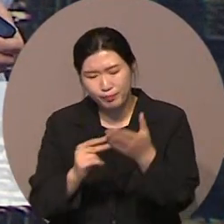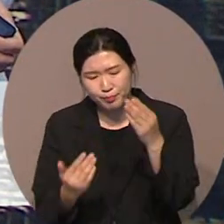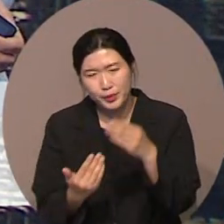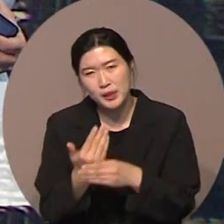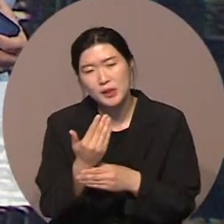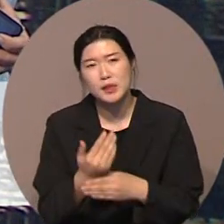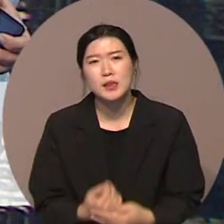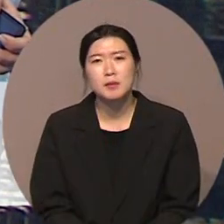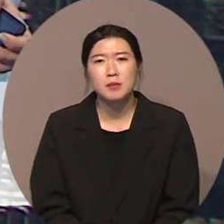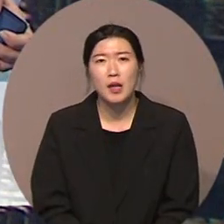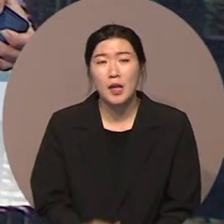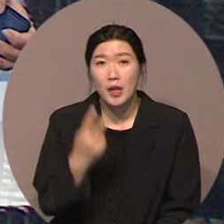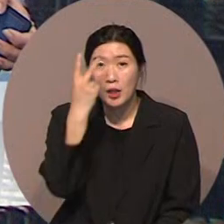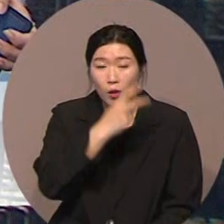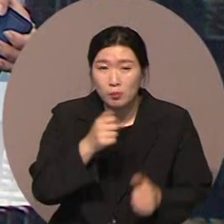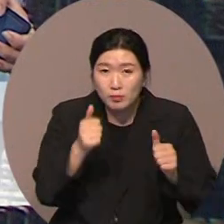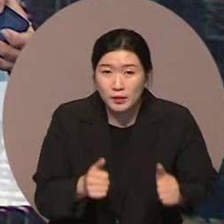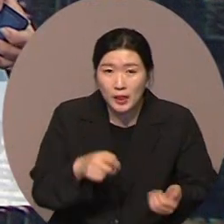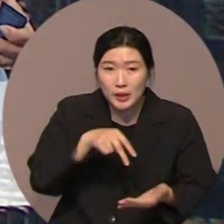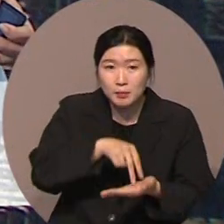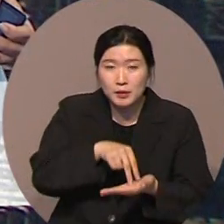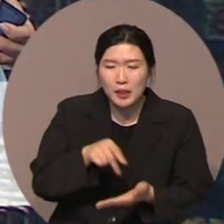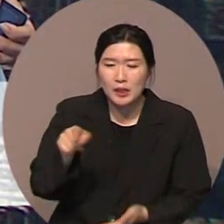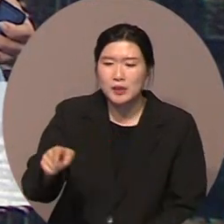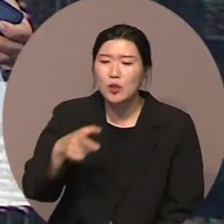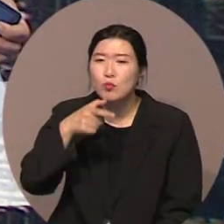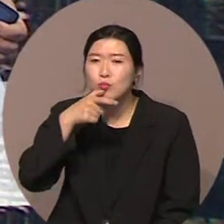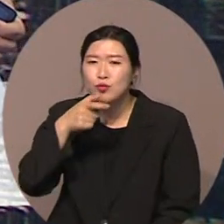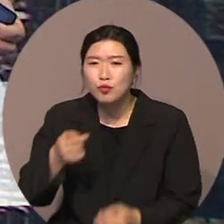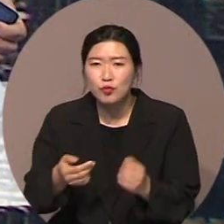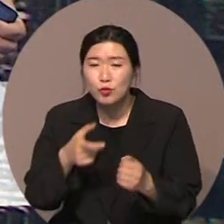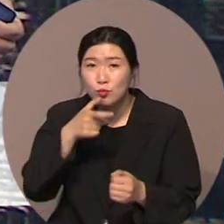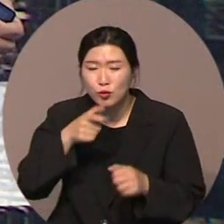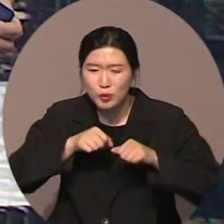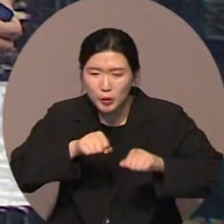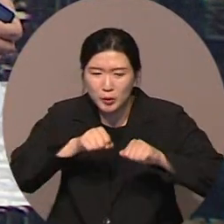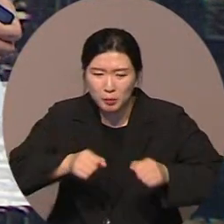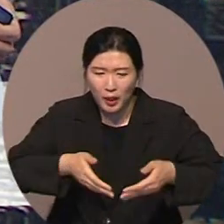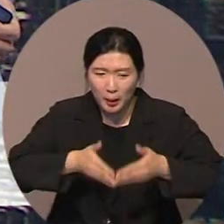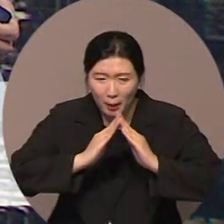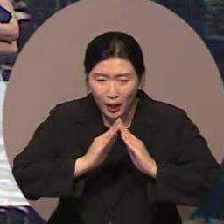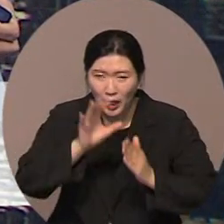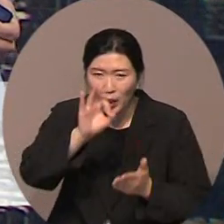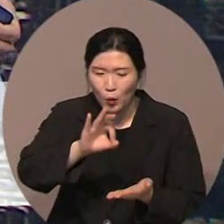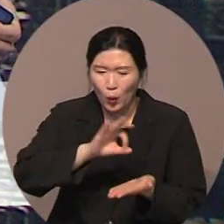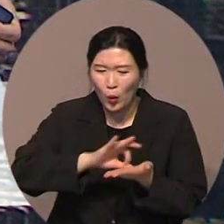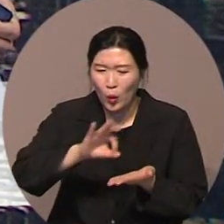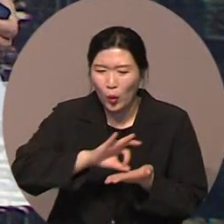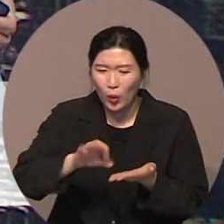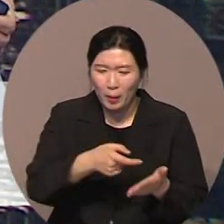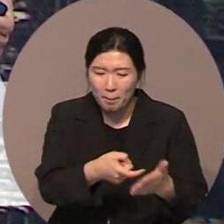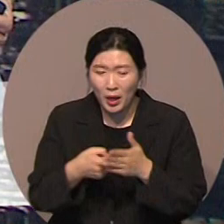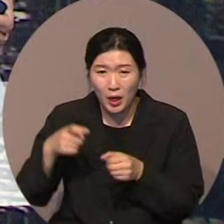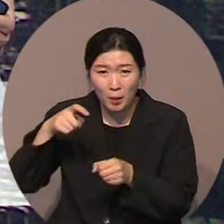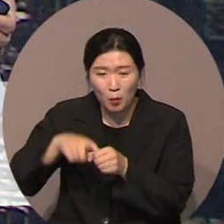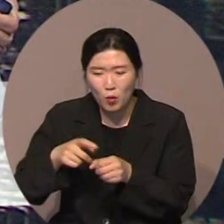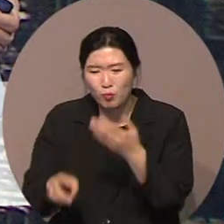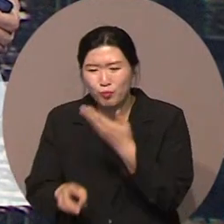있습니다. 검찰은 현대 오일뱅크 측이 폐수 처리 시설 비용을 절감하기 위해 불법 배출한 것으로 보고